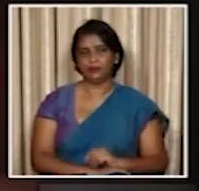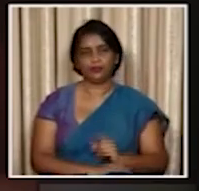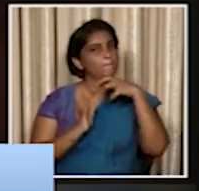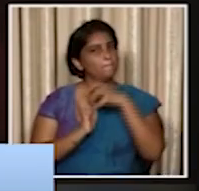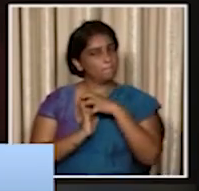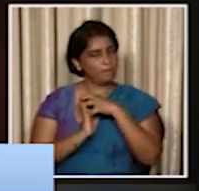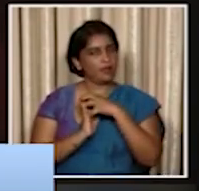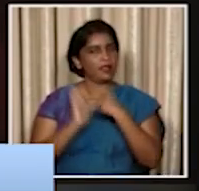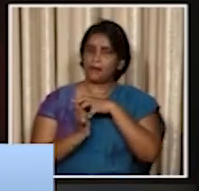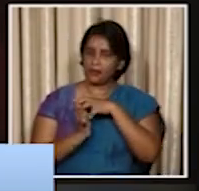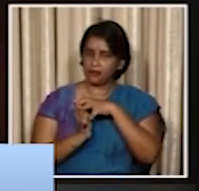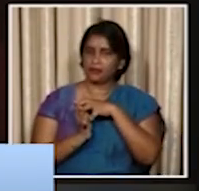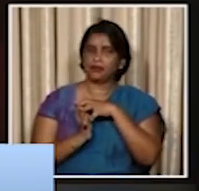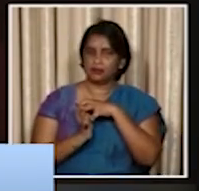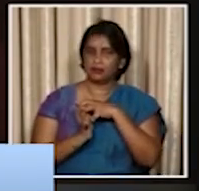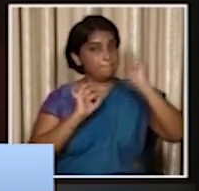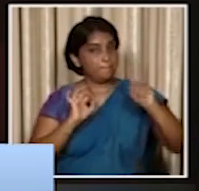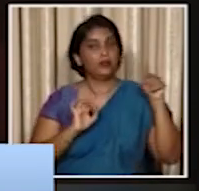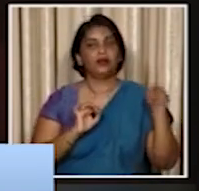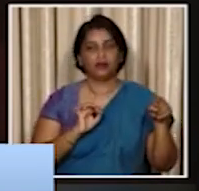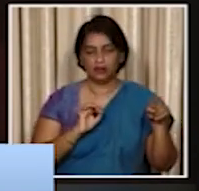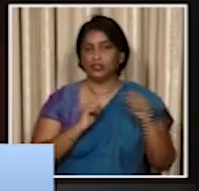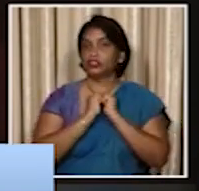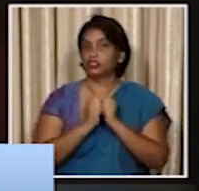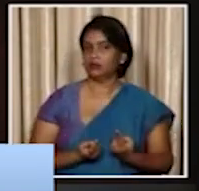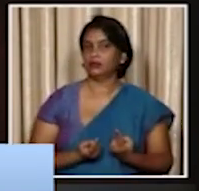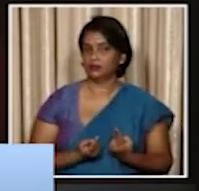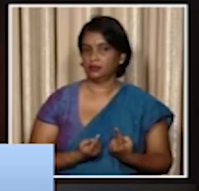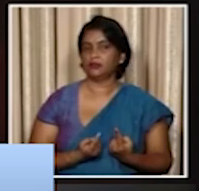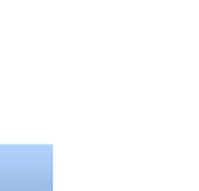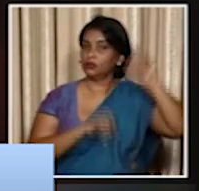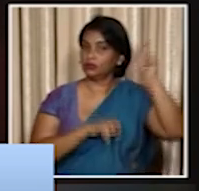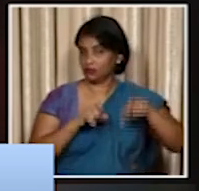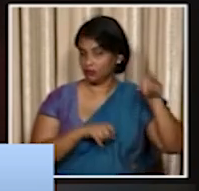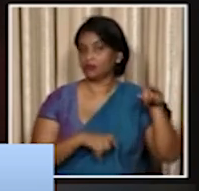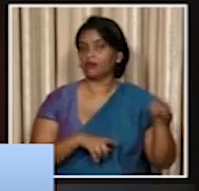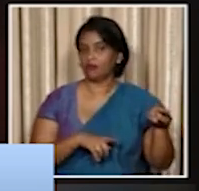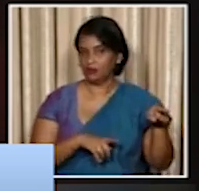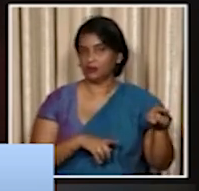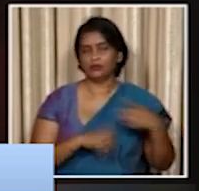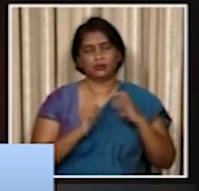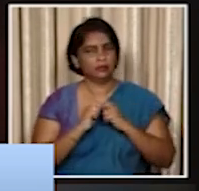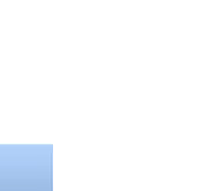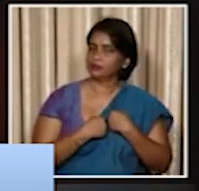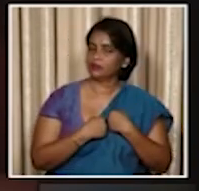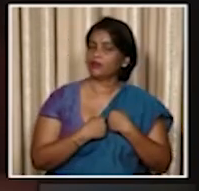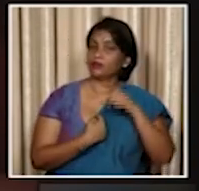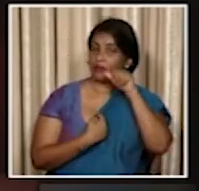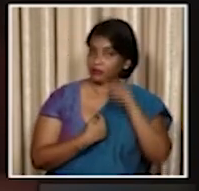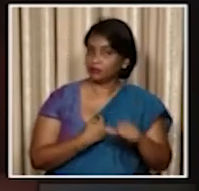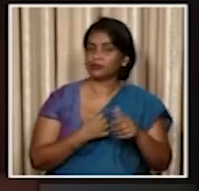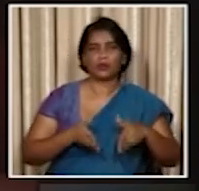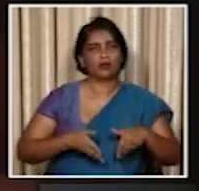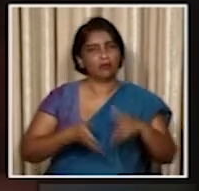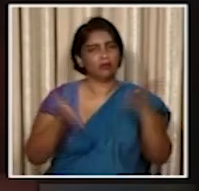උතුරු පළාතෙත් නැගෙනහිර පළාතෙත් ගිය අවස්ථාවල රැකියාව විරහිත උපාධිධාරීන් ඒ අයගේ දුක් ගැනවිලි ඉදිරිපත් කරා. මේ අය